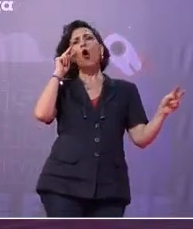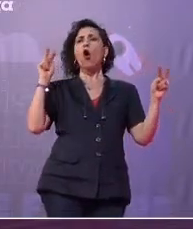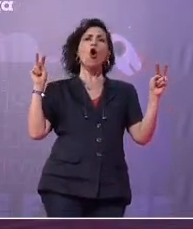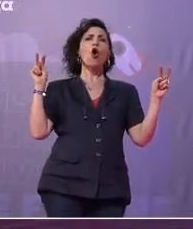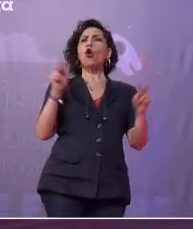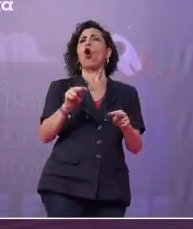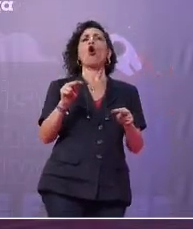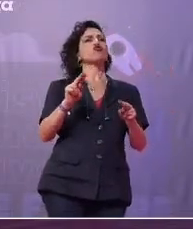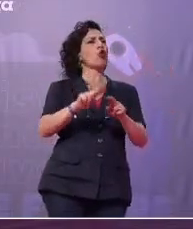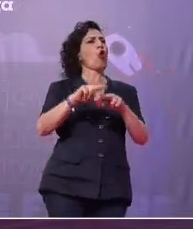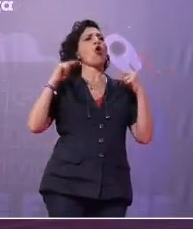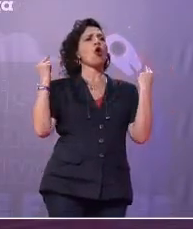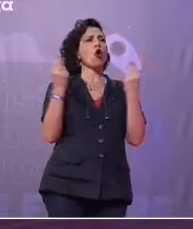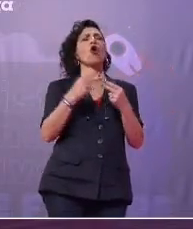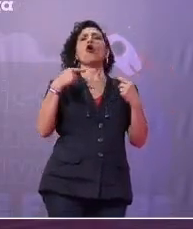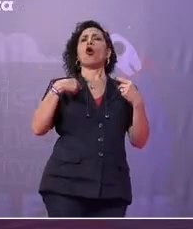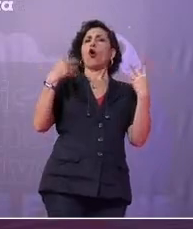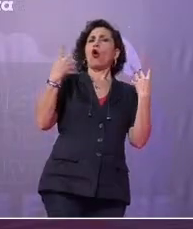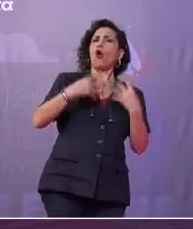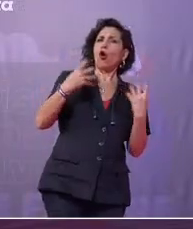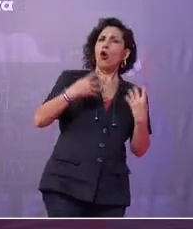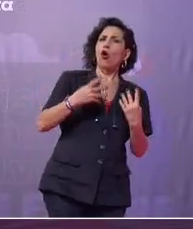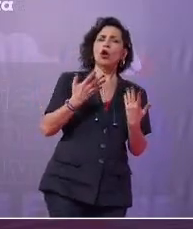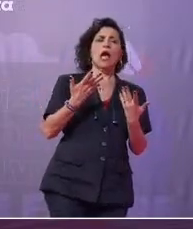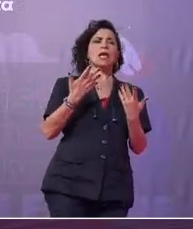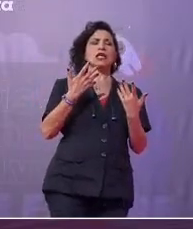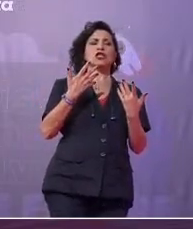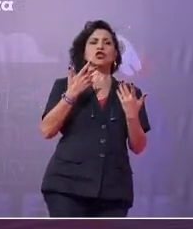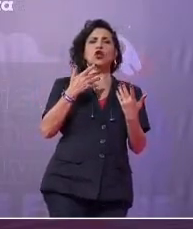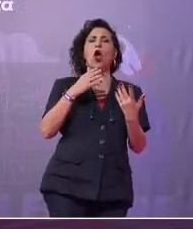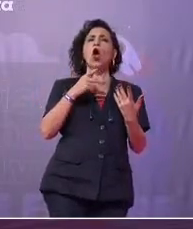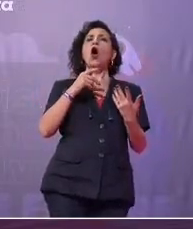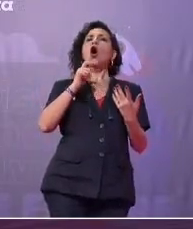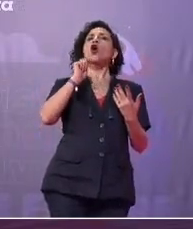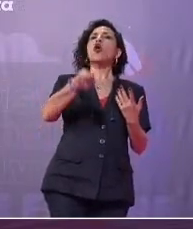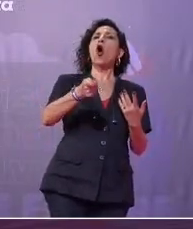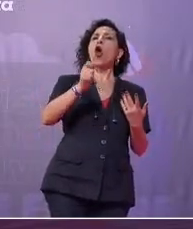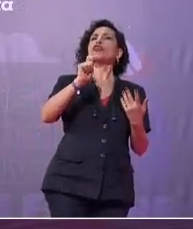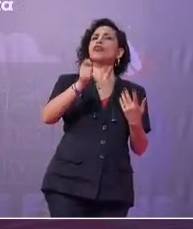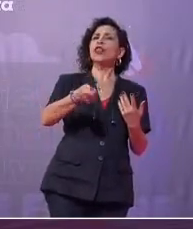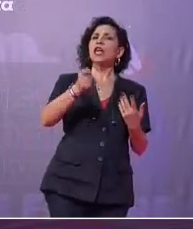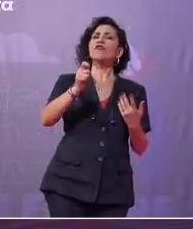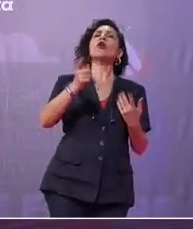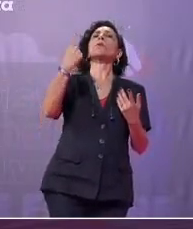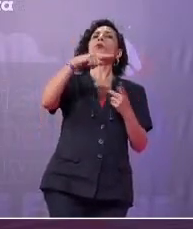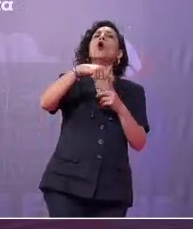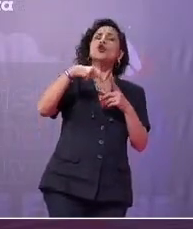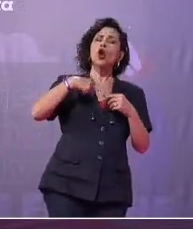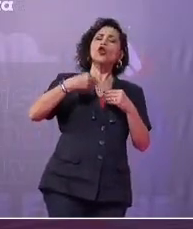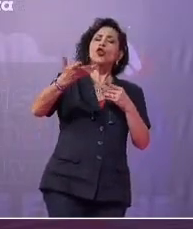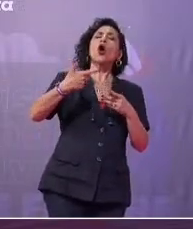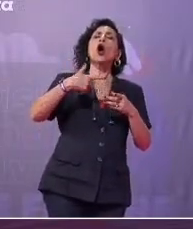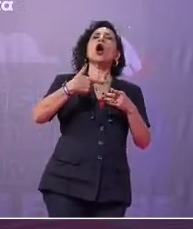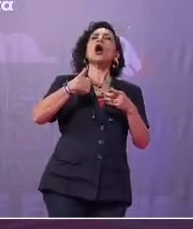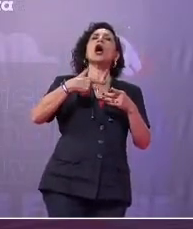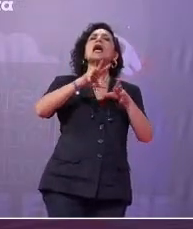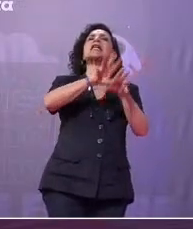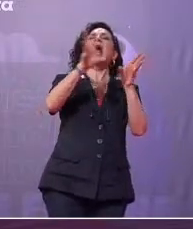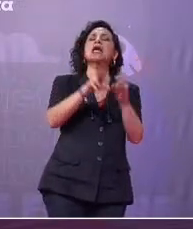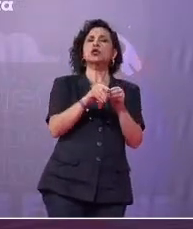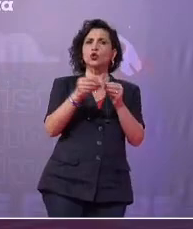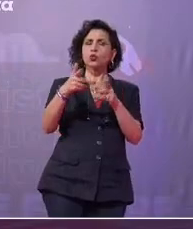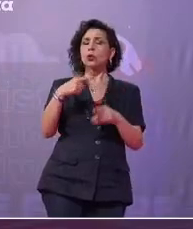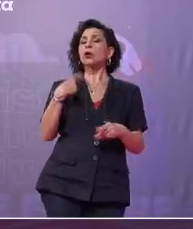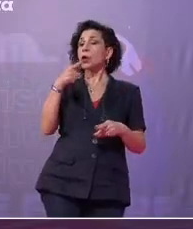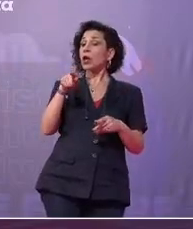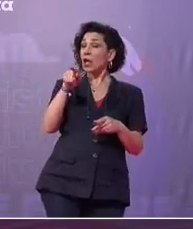riorganizzo le notifiche ti dico quali sono le notifiche più importanti per te ma ti faccio già il riassunto di quello che troverai Quindi dico guarda che questa tua amica ti